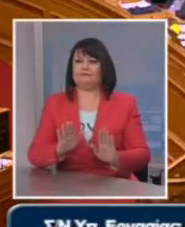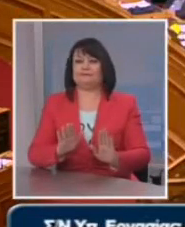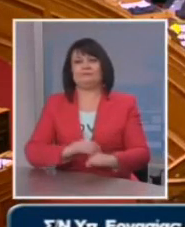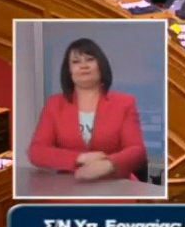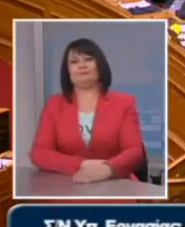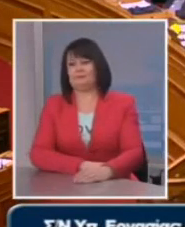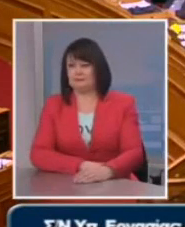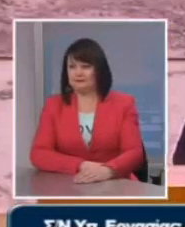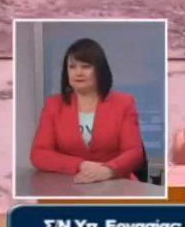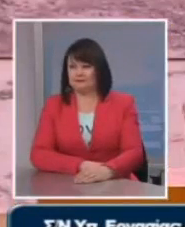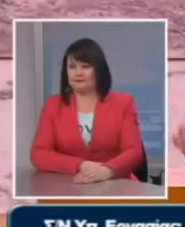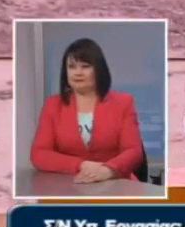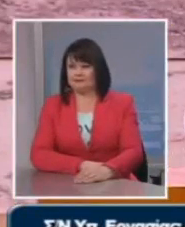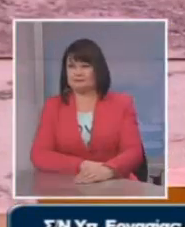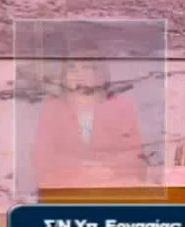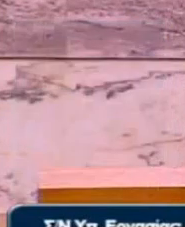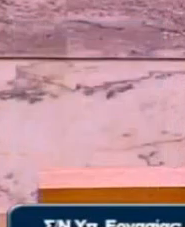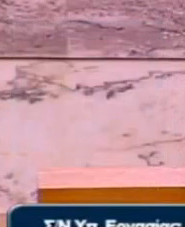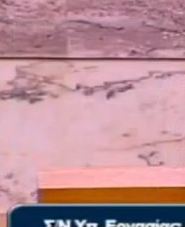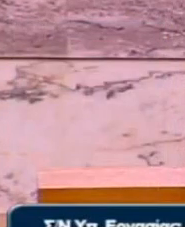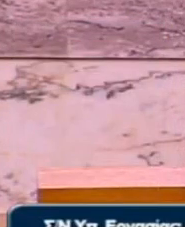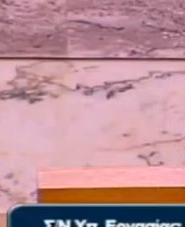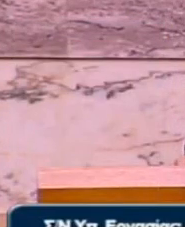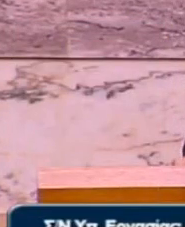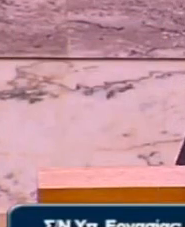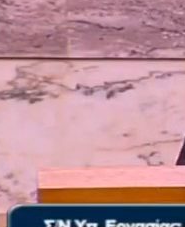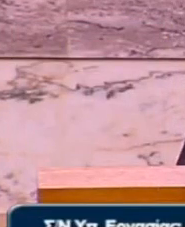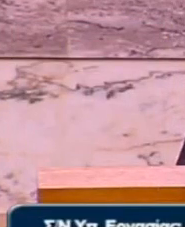Κύριε Λαγέ, μη με αναγκάσετε να πάρω μέτρα.